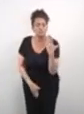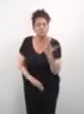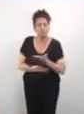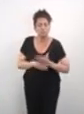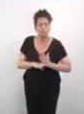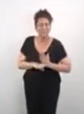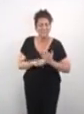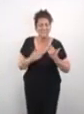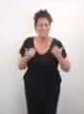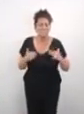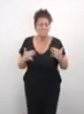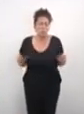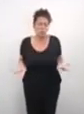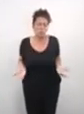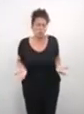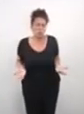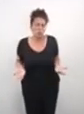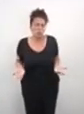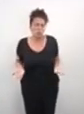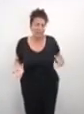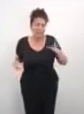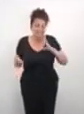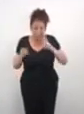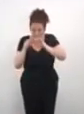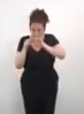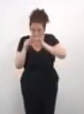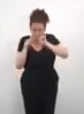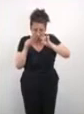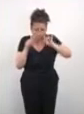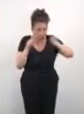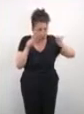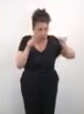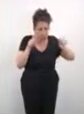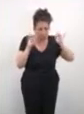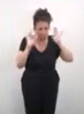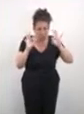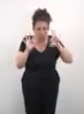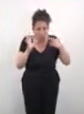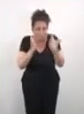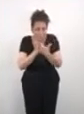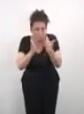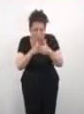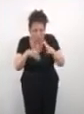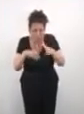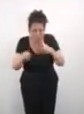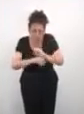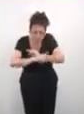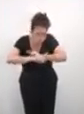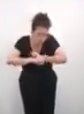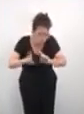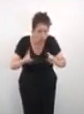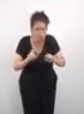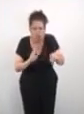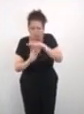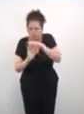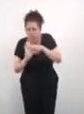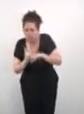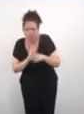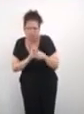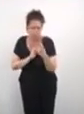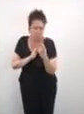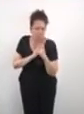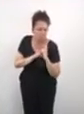sans considération pour les études statistiques qui en questionnent l'inefficacité et les conséquences réglementaires et financières qui en